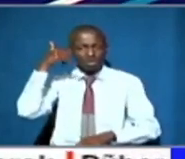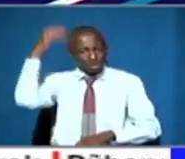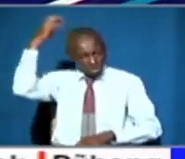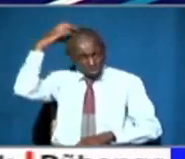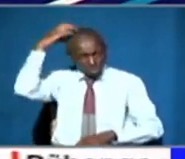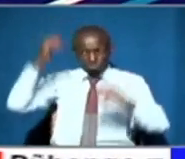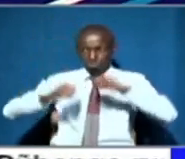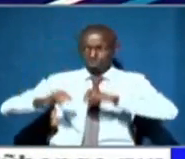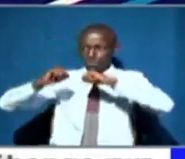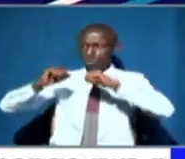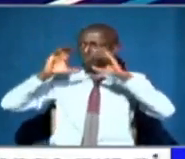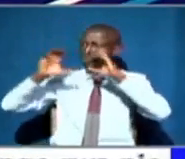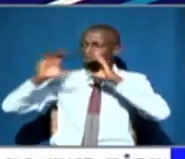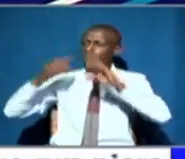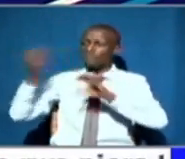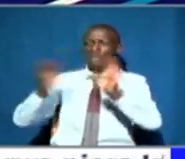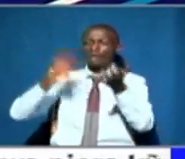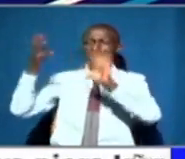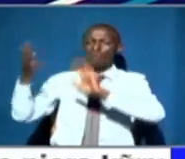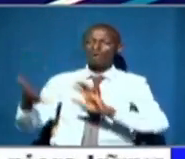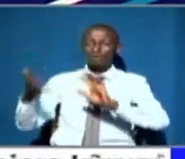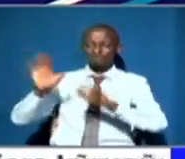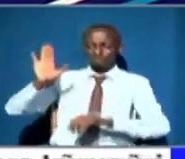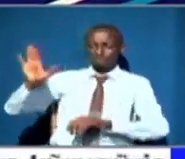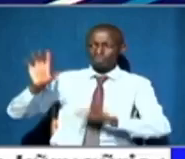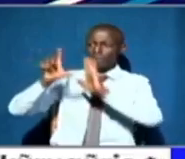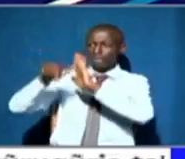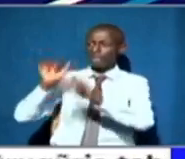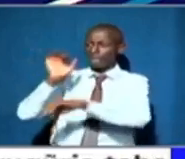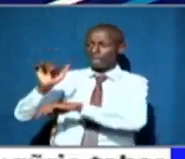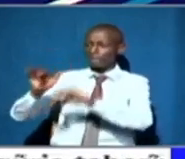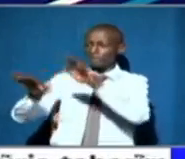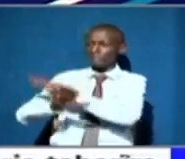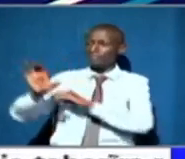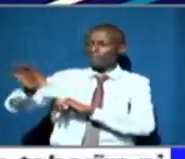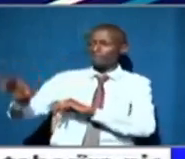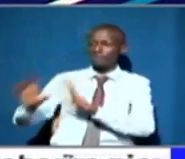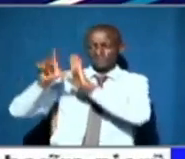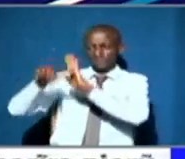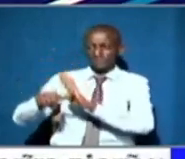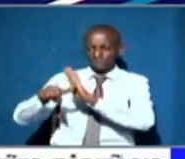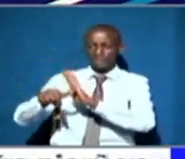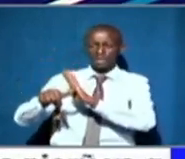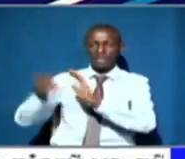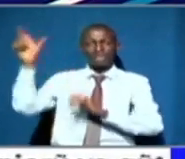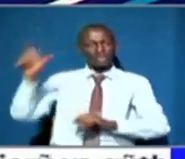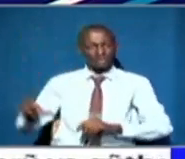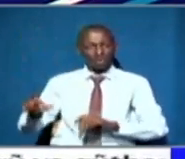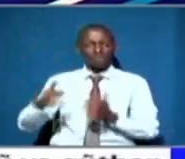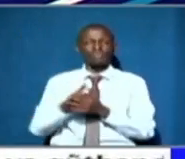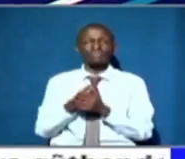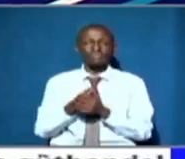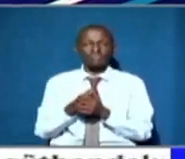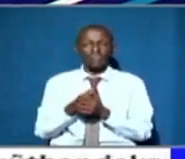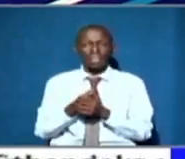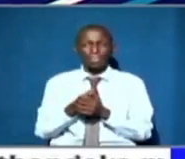noko muwaliria. Giro da kuhana. Na akere, agodhi kule sub-county. Na akakuma sub county athi kuri region kuri region na nikyo kya